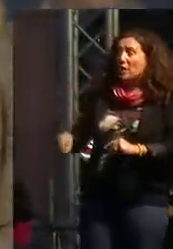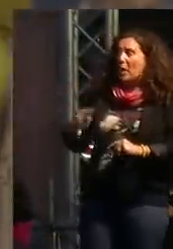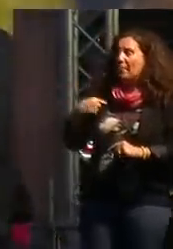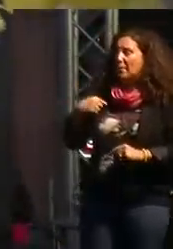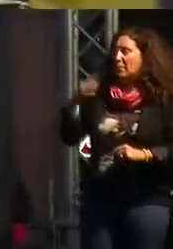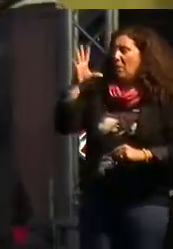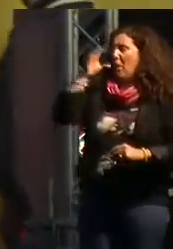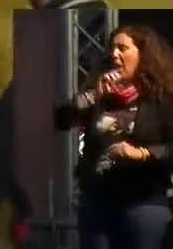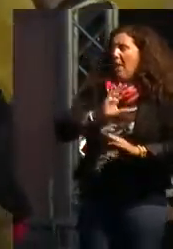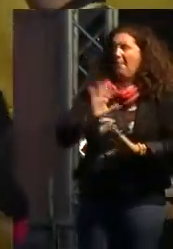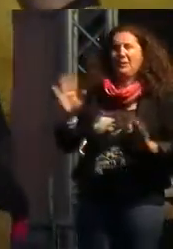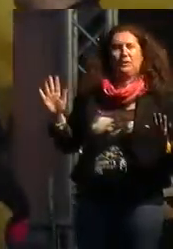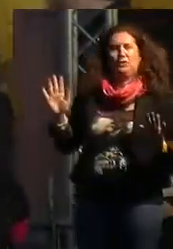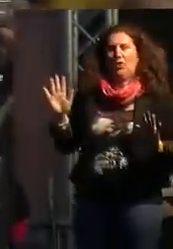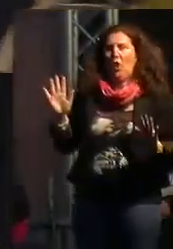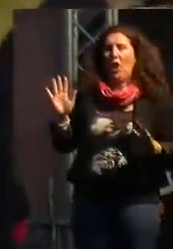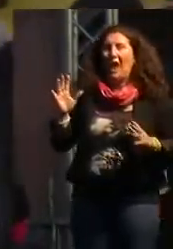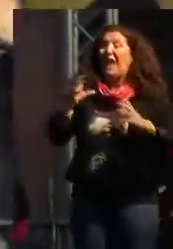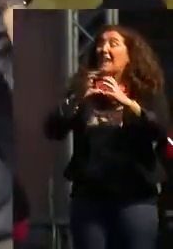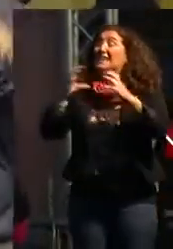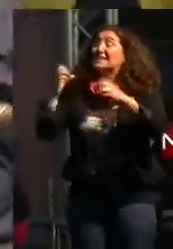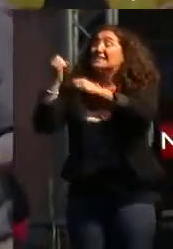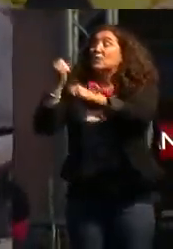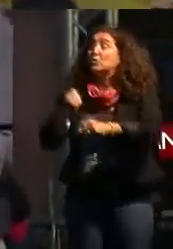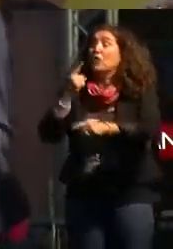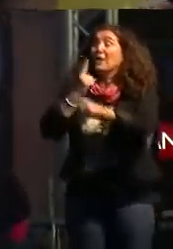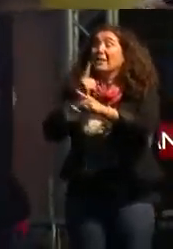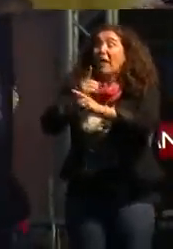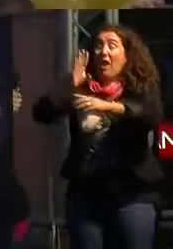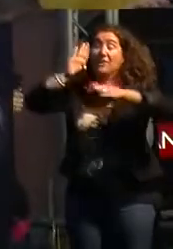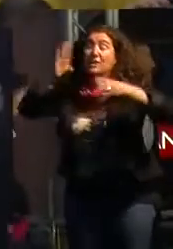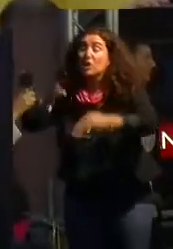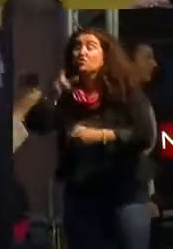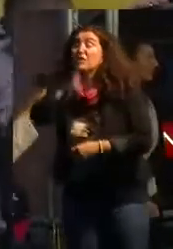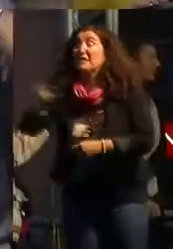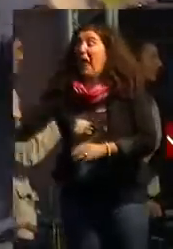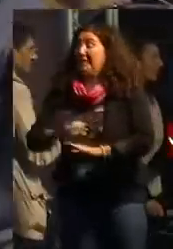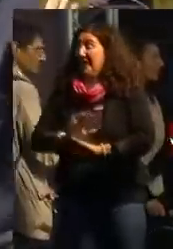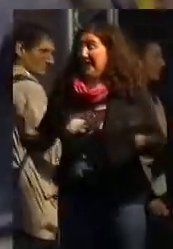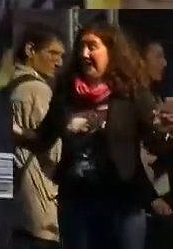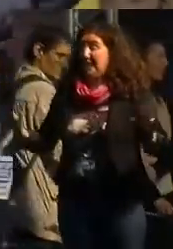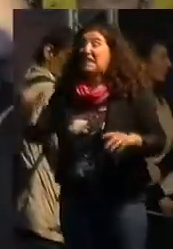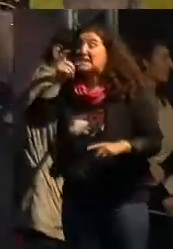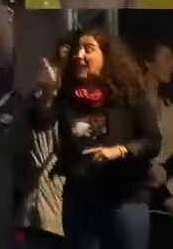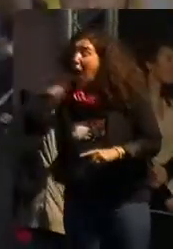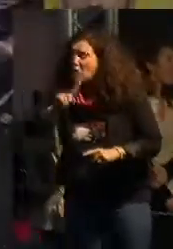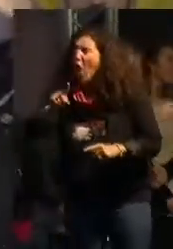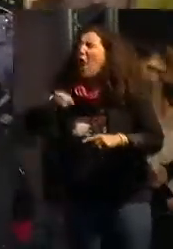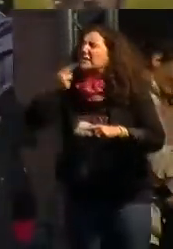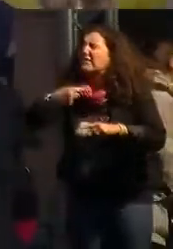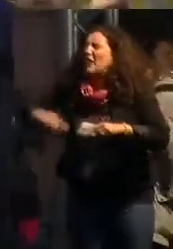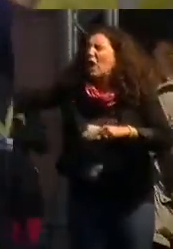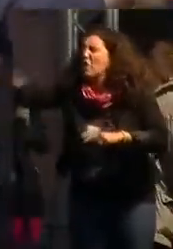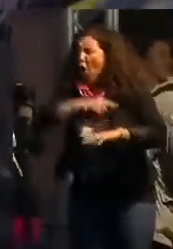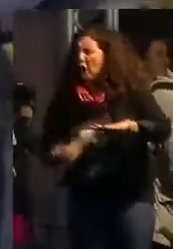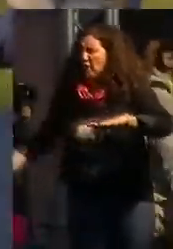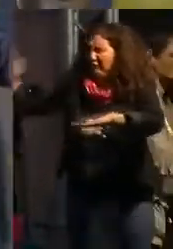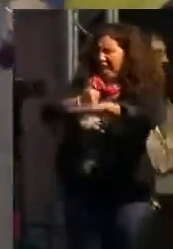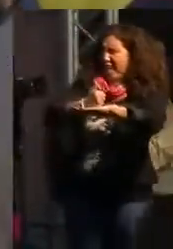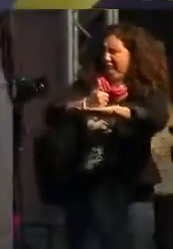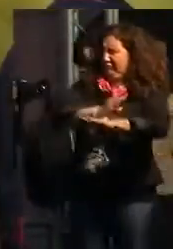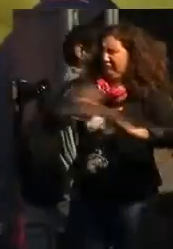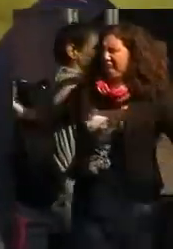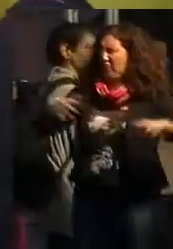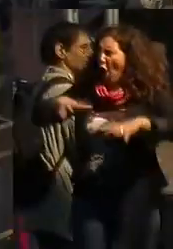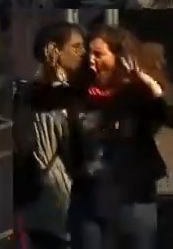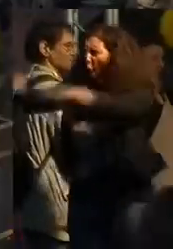le istituzioni non si occupano dei cittadini, i cittadini devono diventare Stato e istituzioni per riprendersele e occuparsi dei